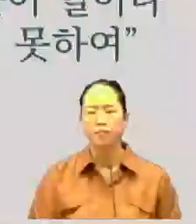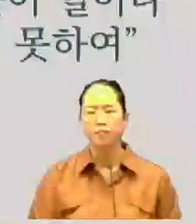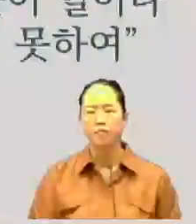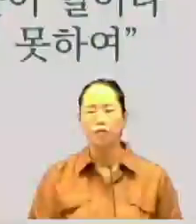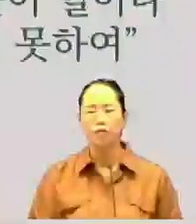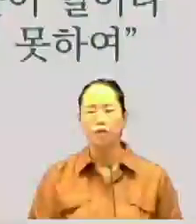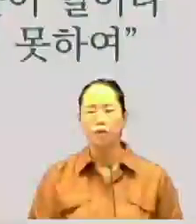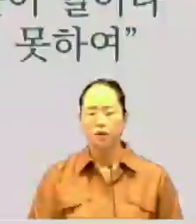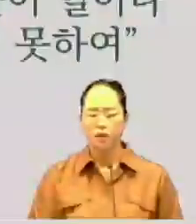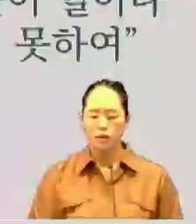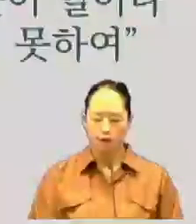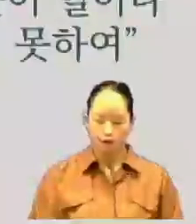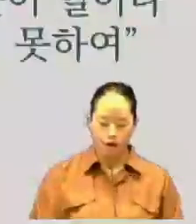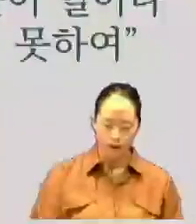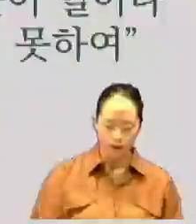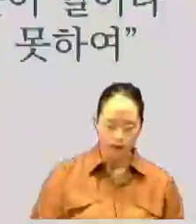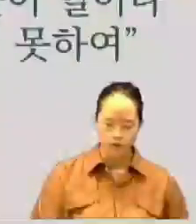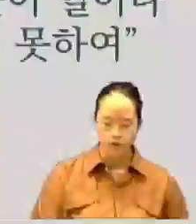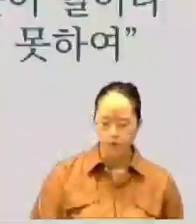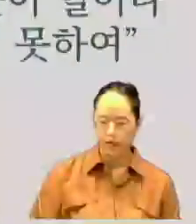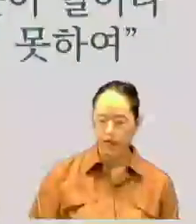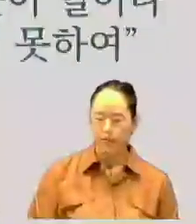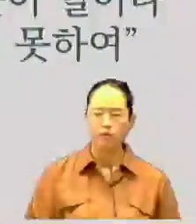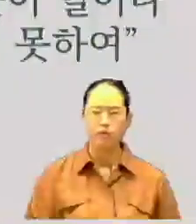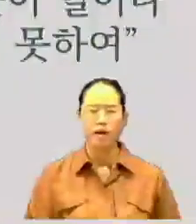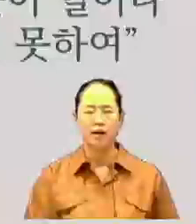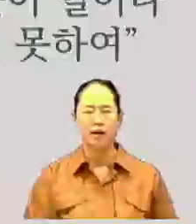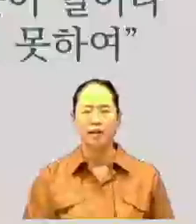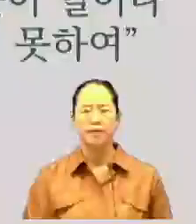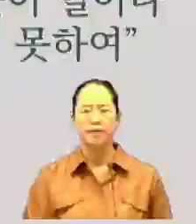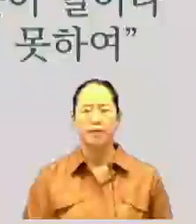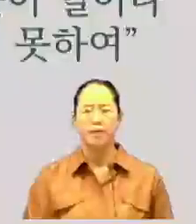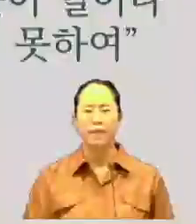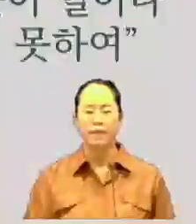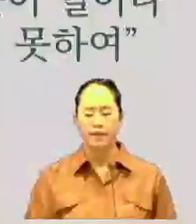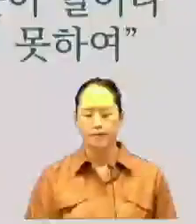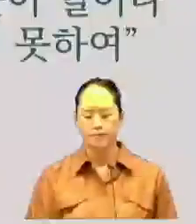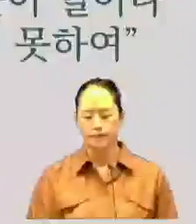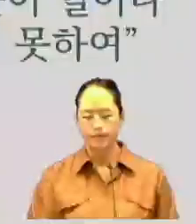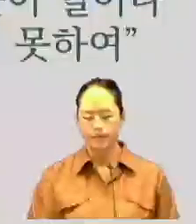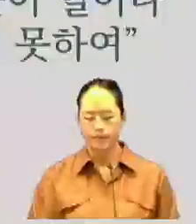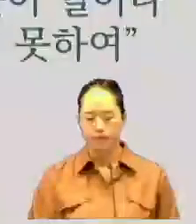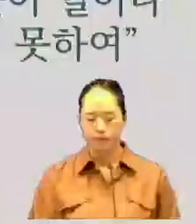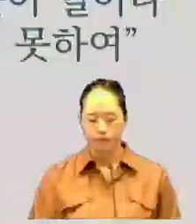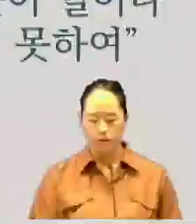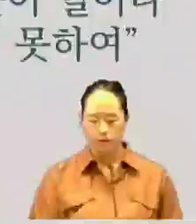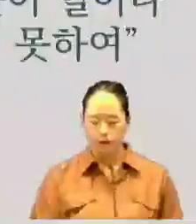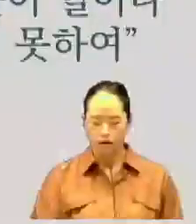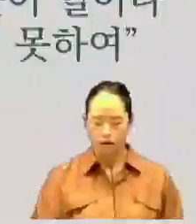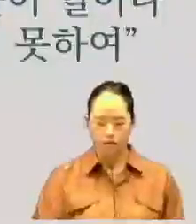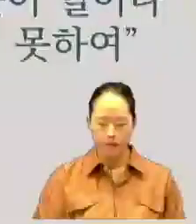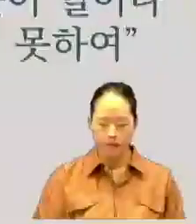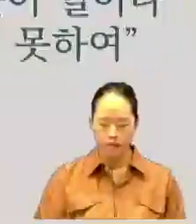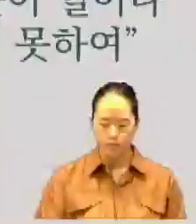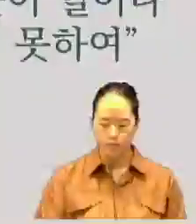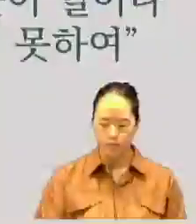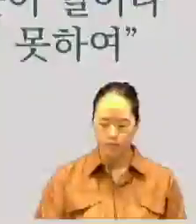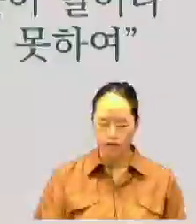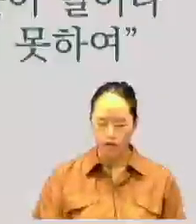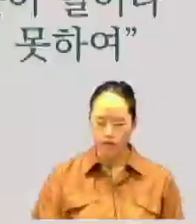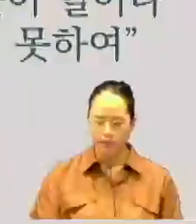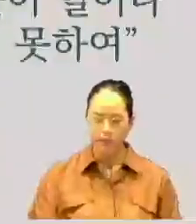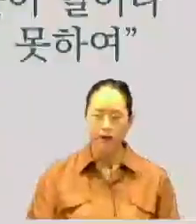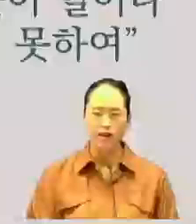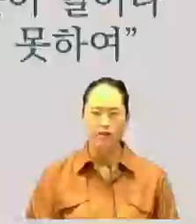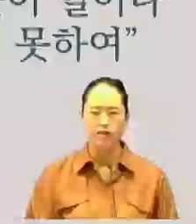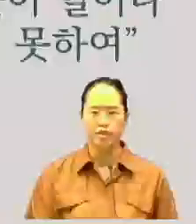与人应该有的辩论，就是辩论想把人呢带到神的面前。这个